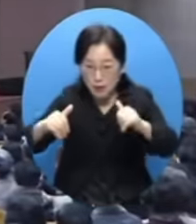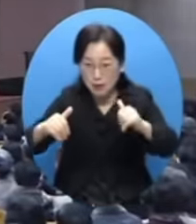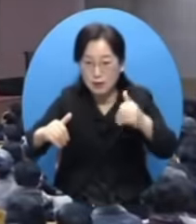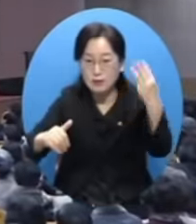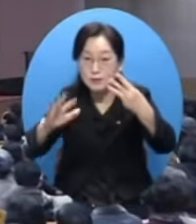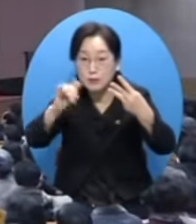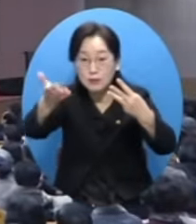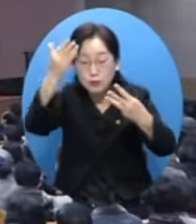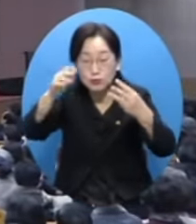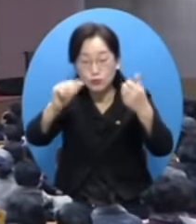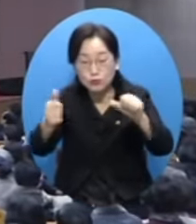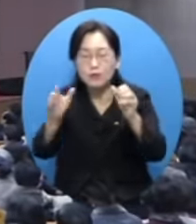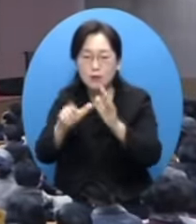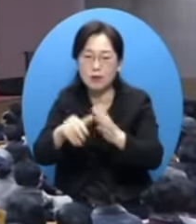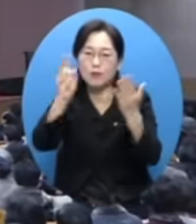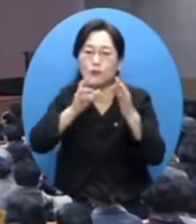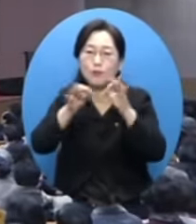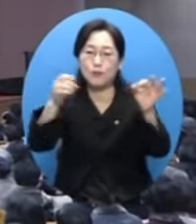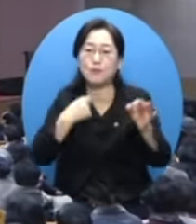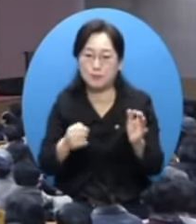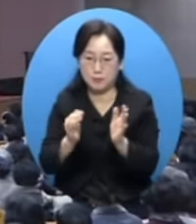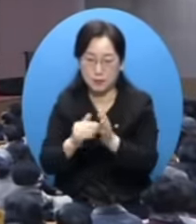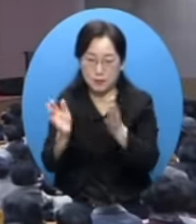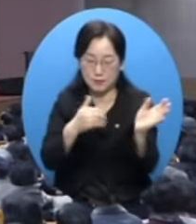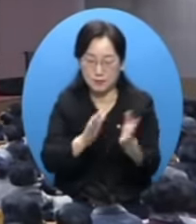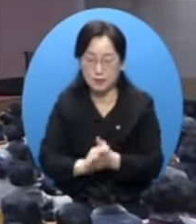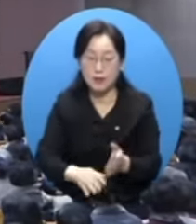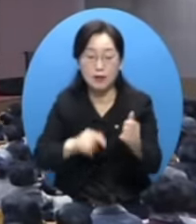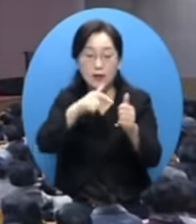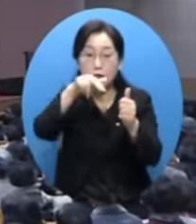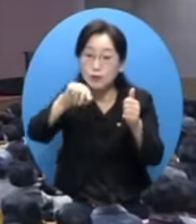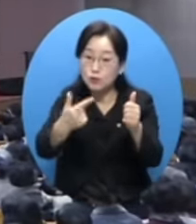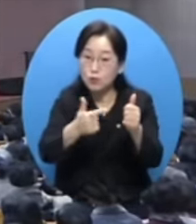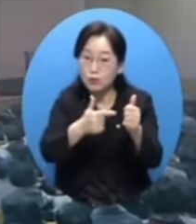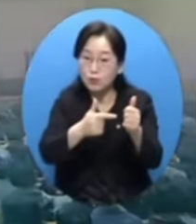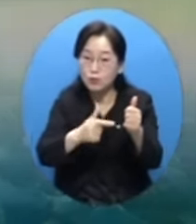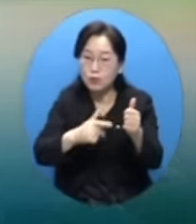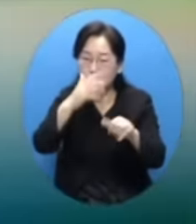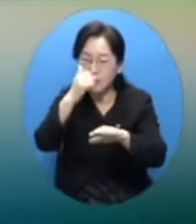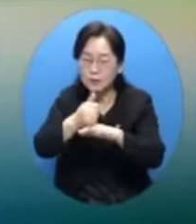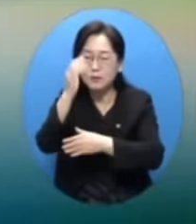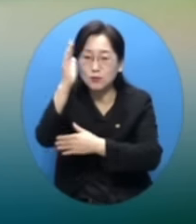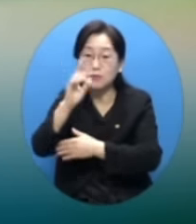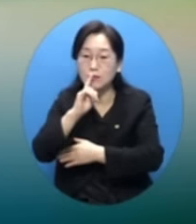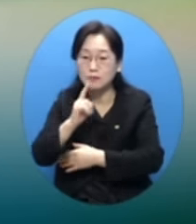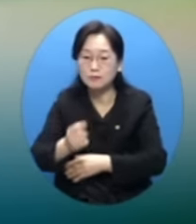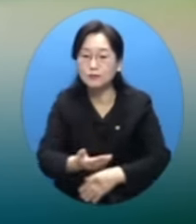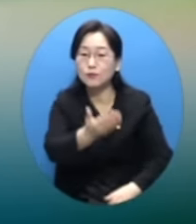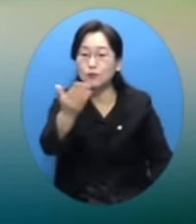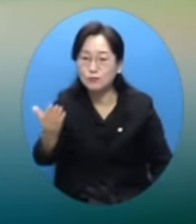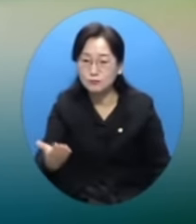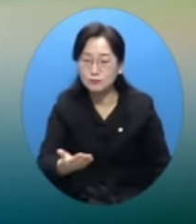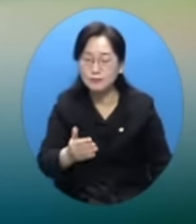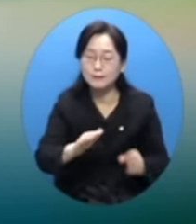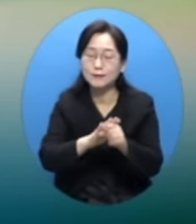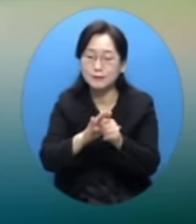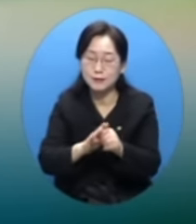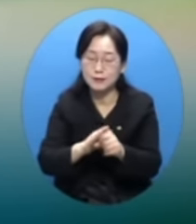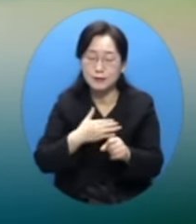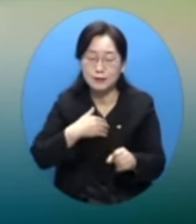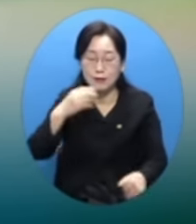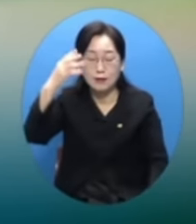퍼졌습니다. 82세가 되던 12월 그는 마지막 설교에서 이렇게 고백합니다. 사랑하는 성도 여러분, 내 기억은